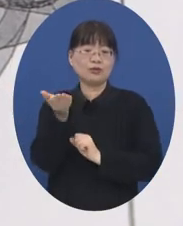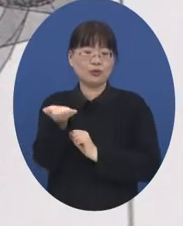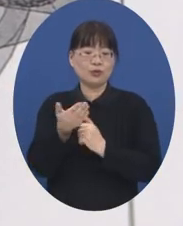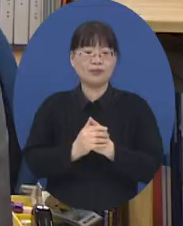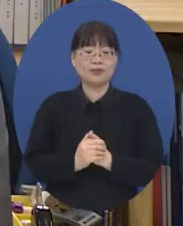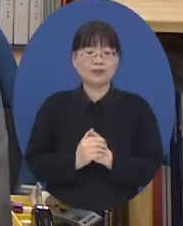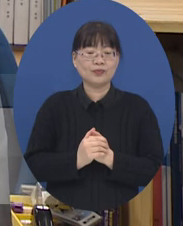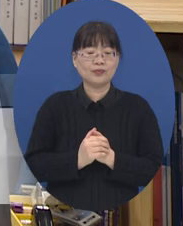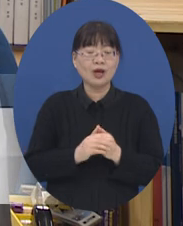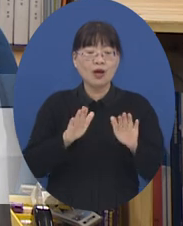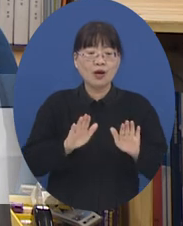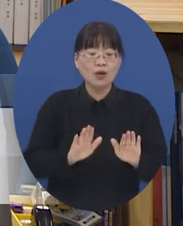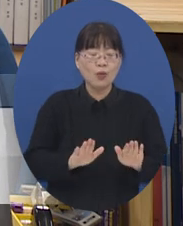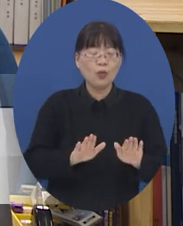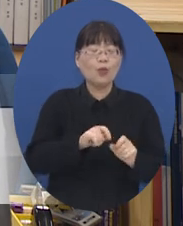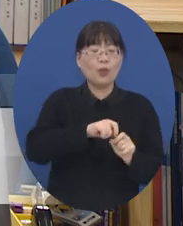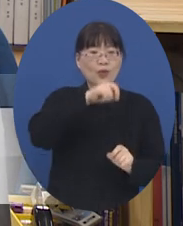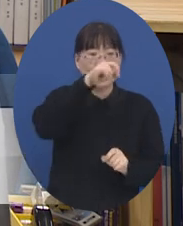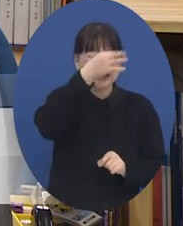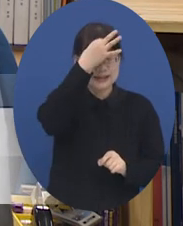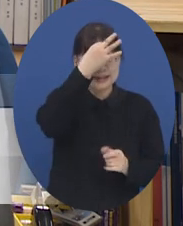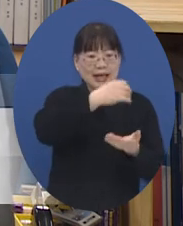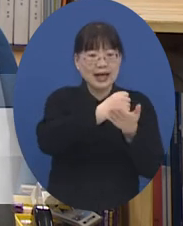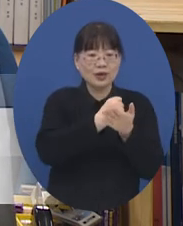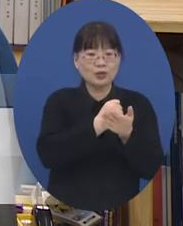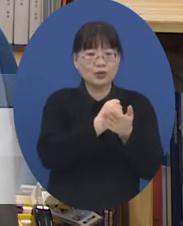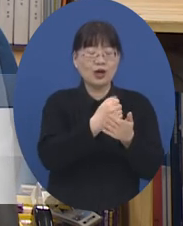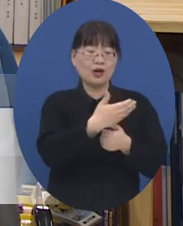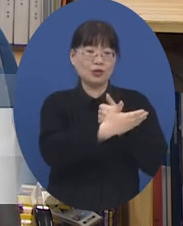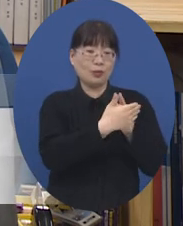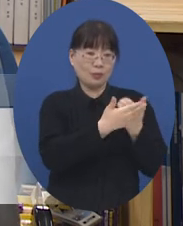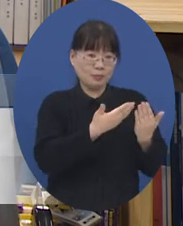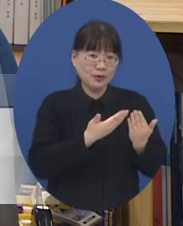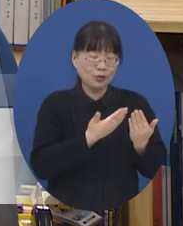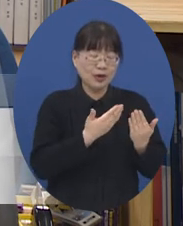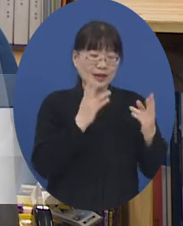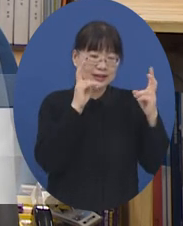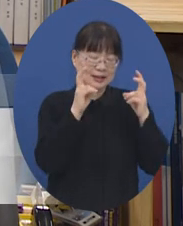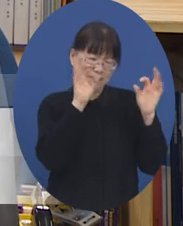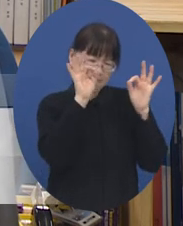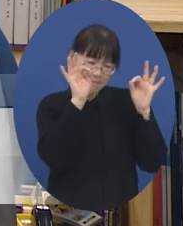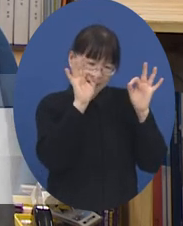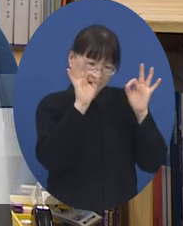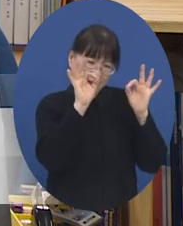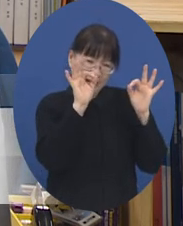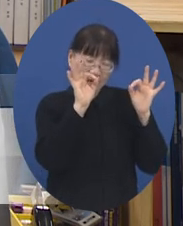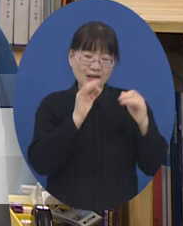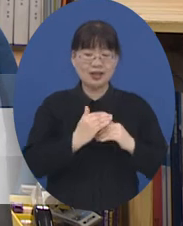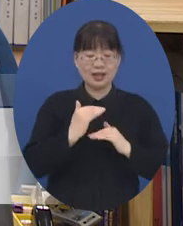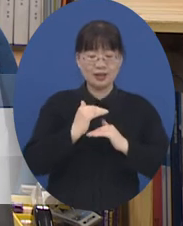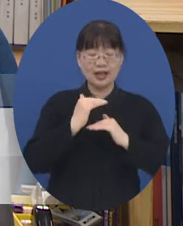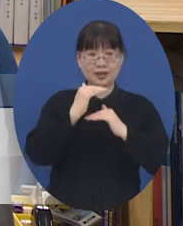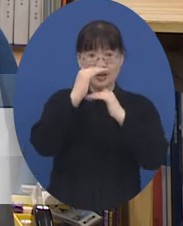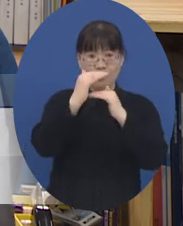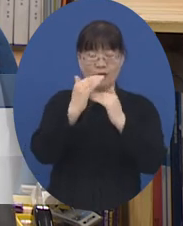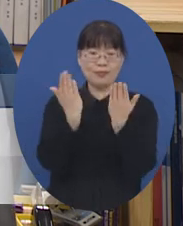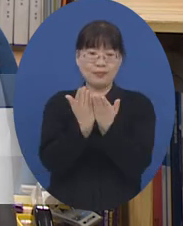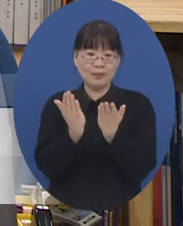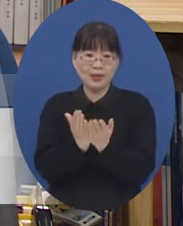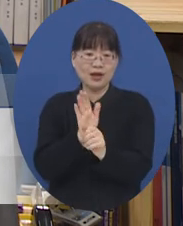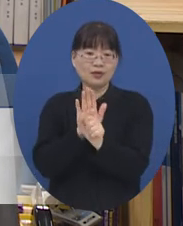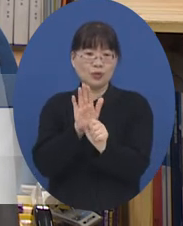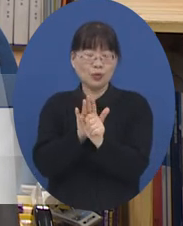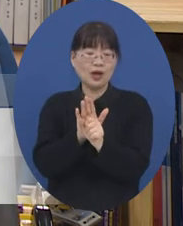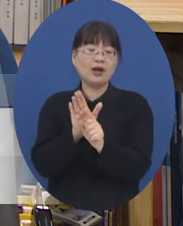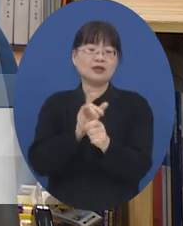디젤 다 타 사업에 오랜 노하우를 바탕으로 컨설팅이 필요한 기업을 좀 적극 발굴하고 단계별 현장 맞춤형 지원을 강화해 서